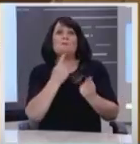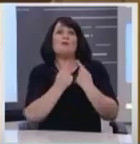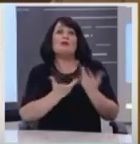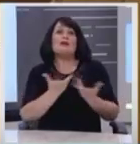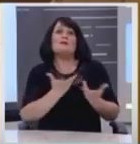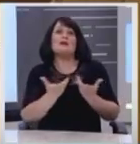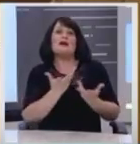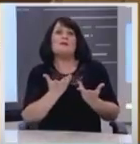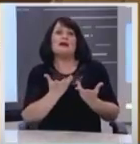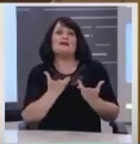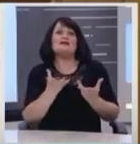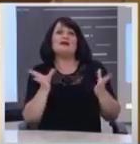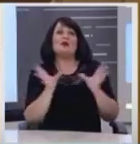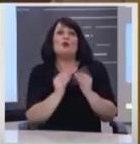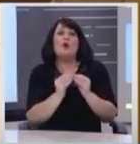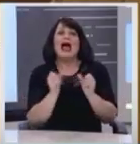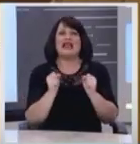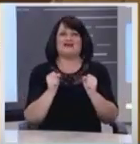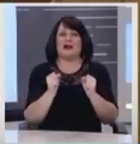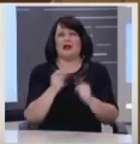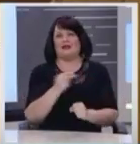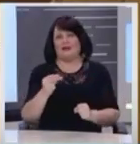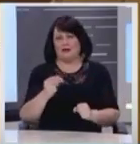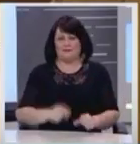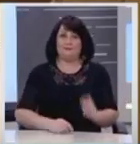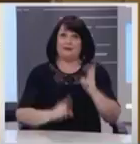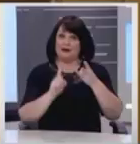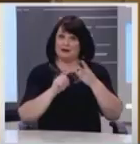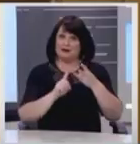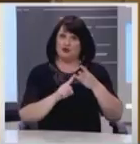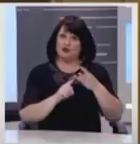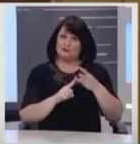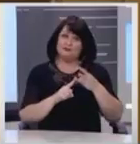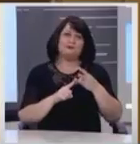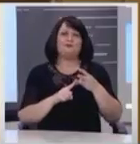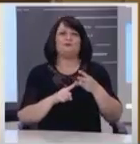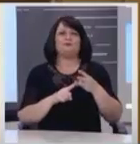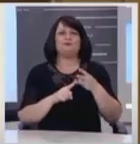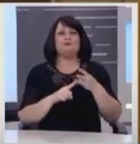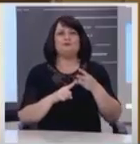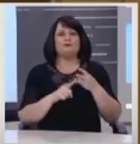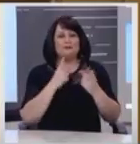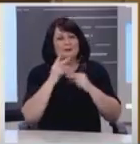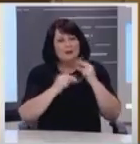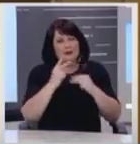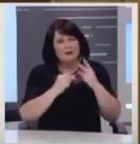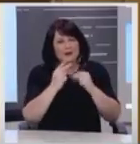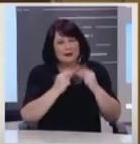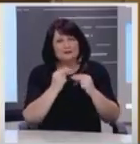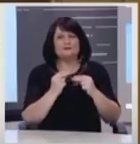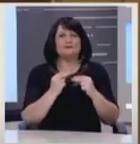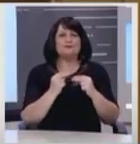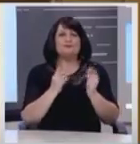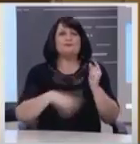του κεφαλαίου της ασφάλειας. Τρίτον, ότι στο πλαίσιο των συνομιλιών